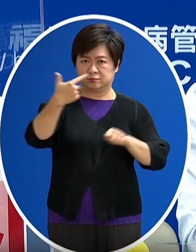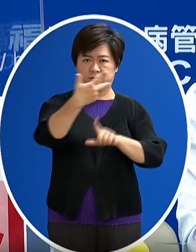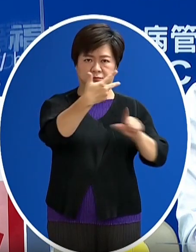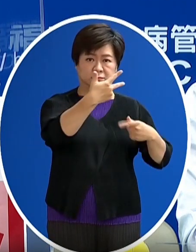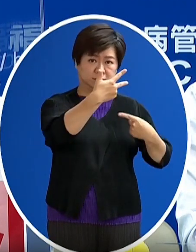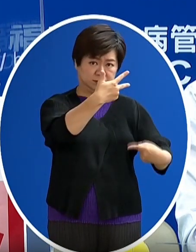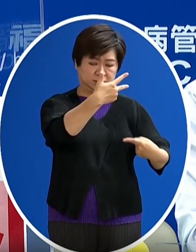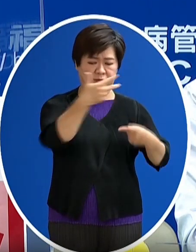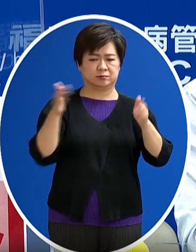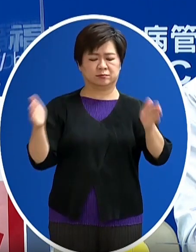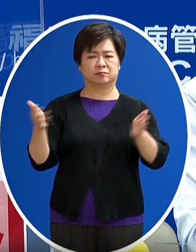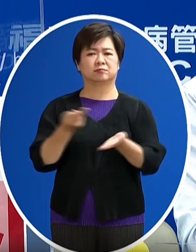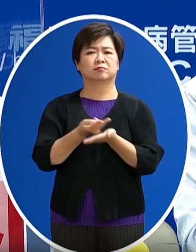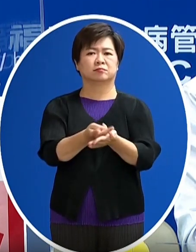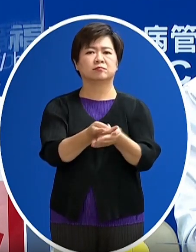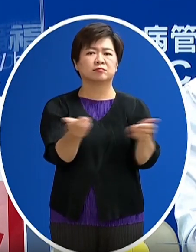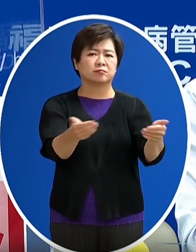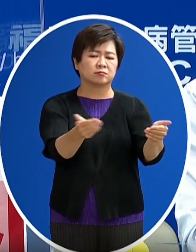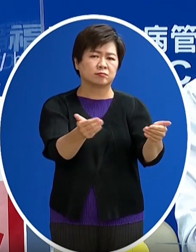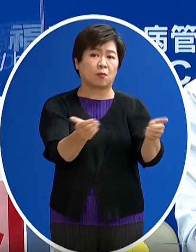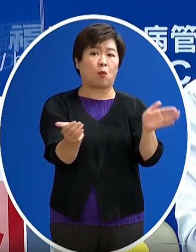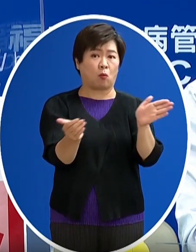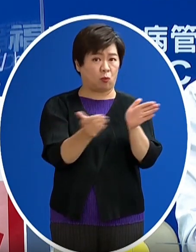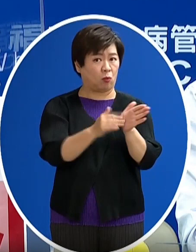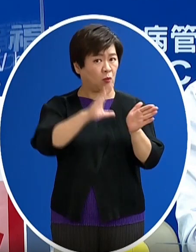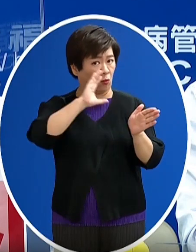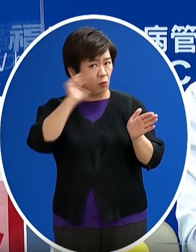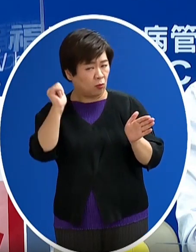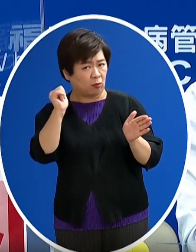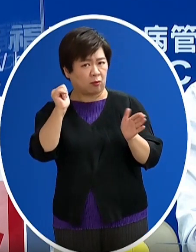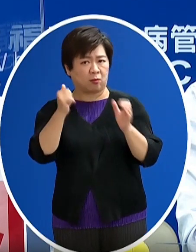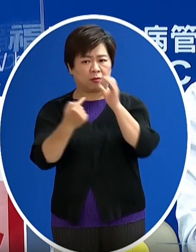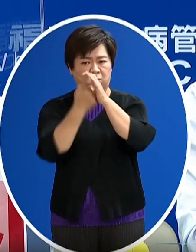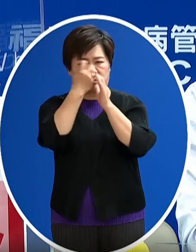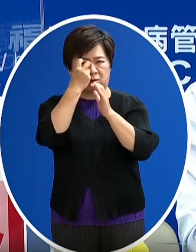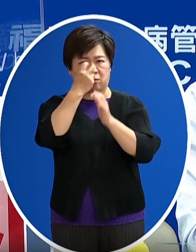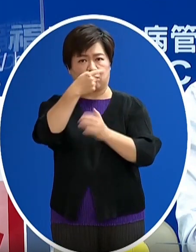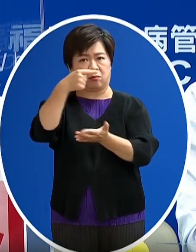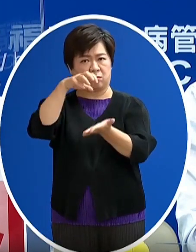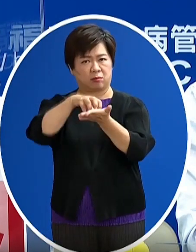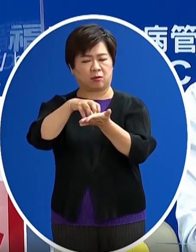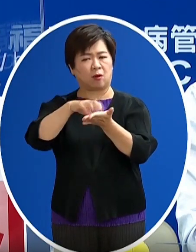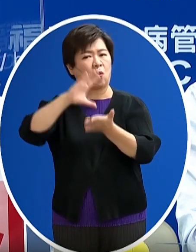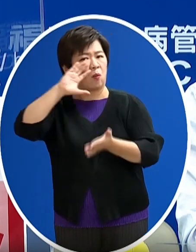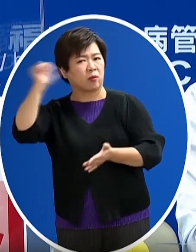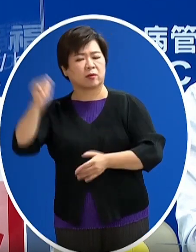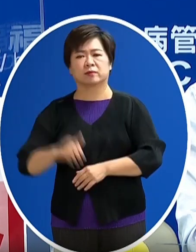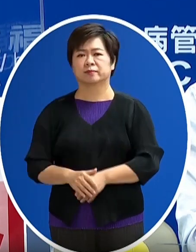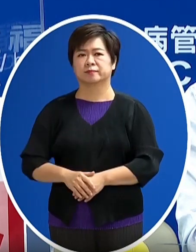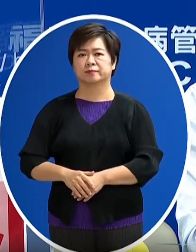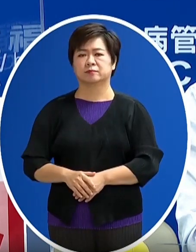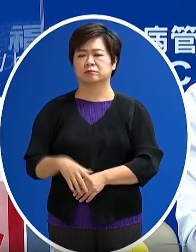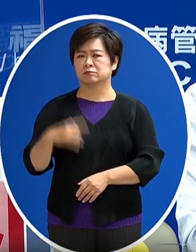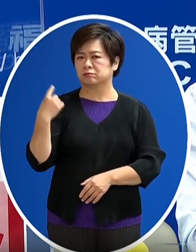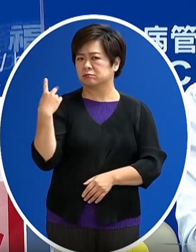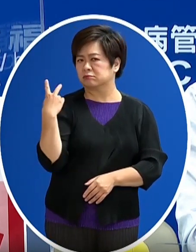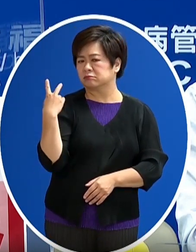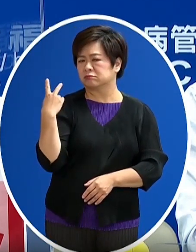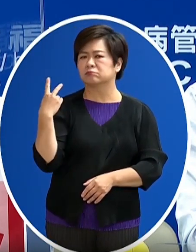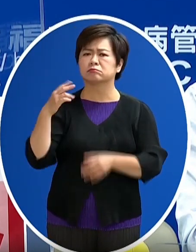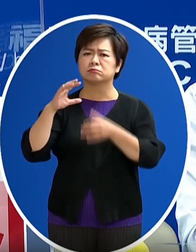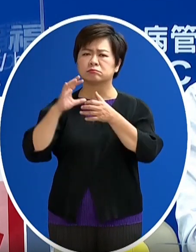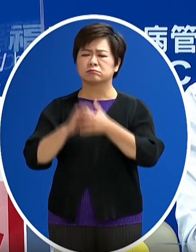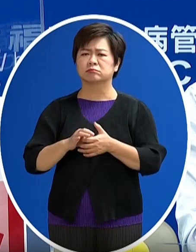号有住院过。那当然住院完之后，那当然都采阴然后出院了。然后到前两天，因为